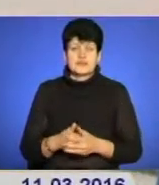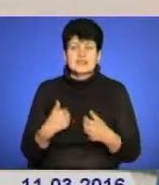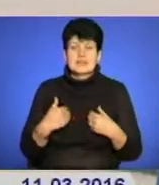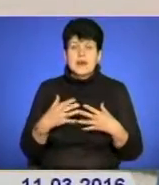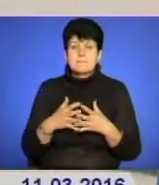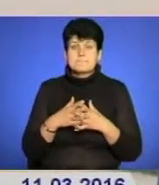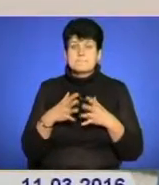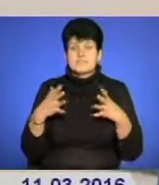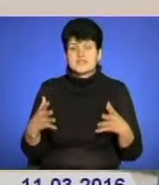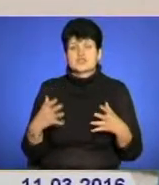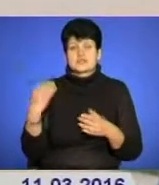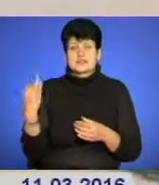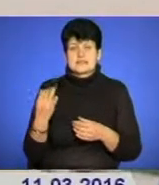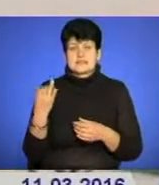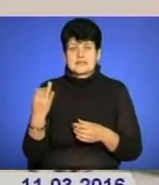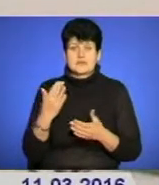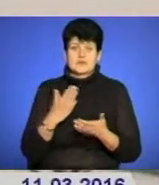у